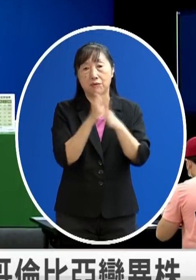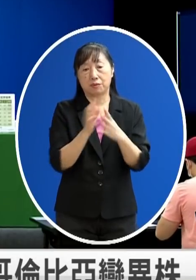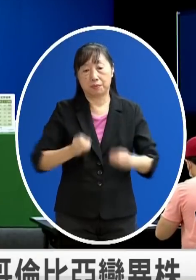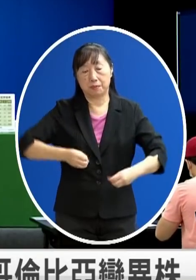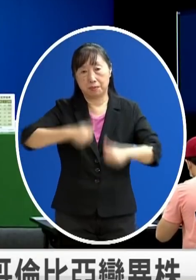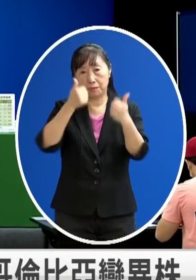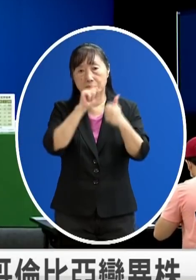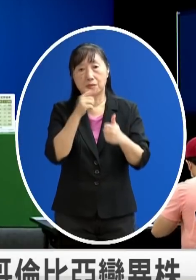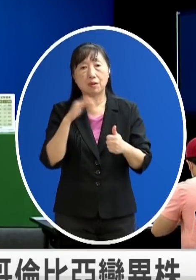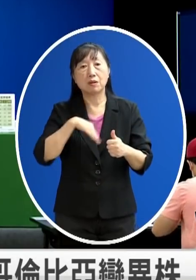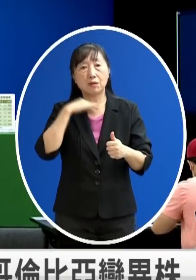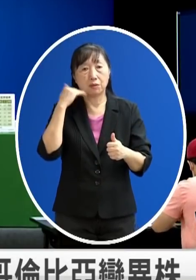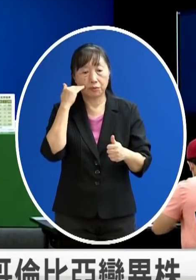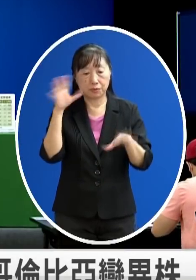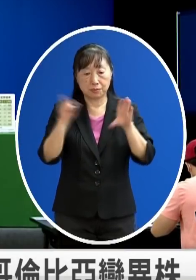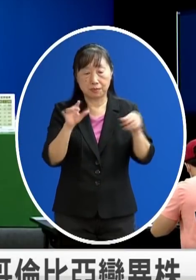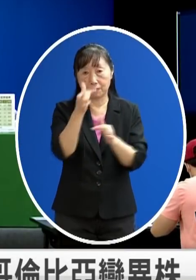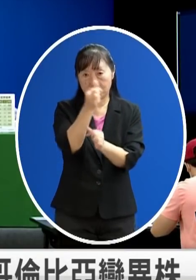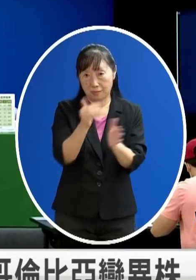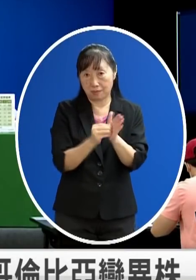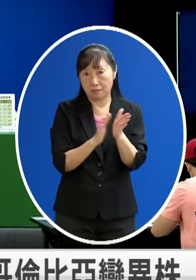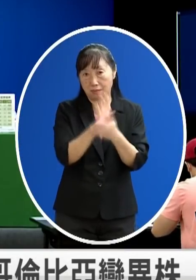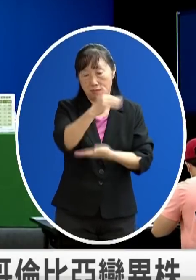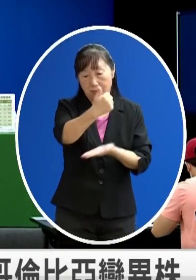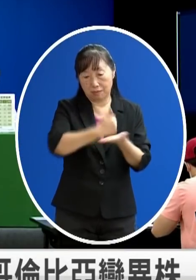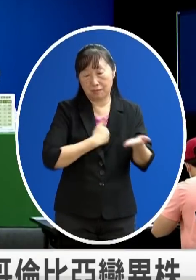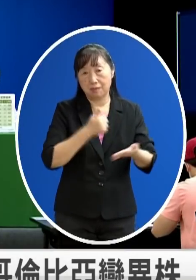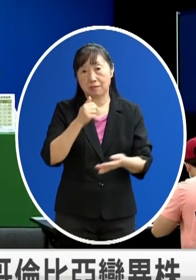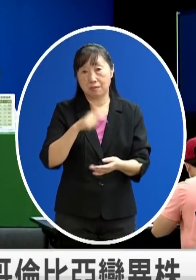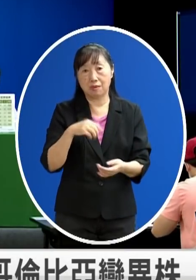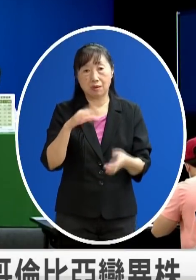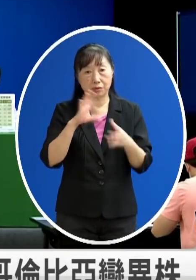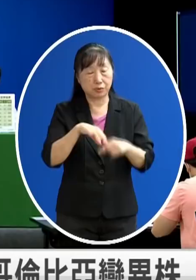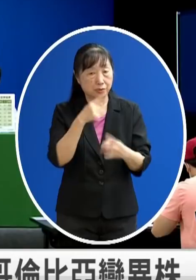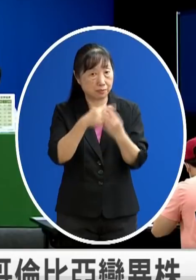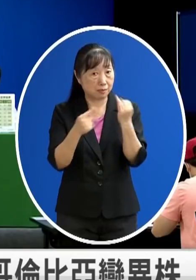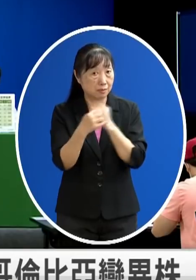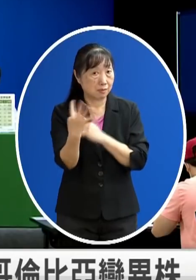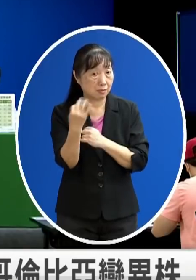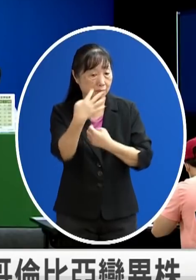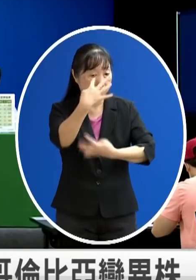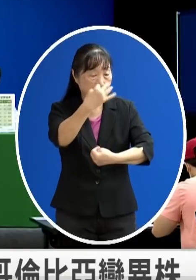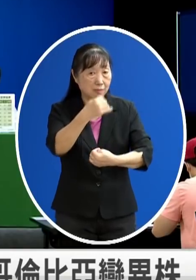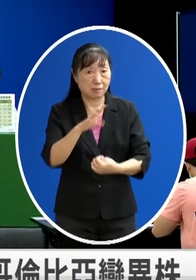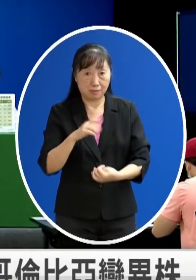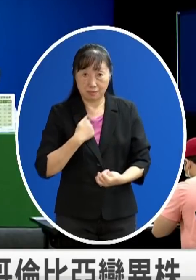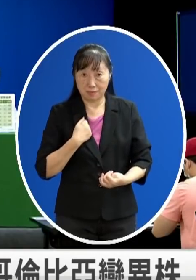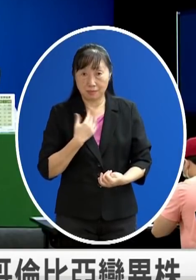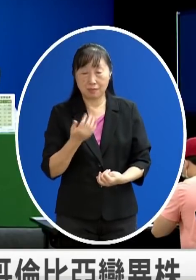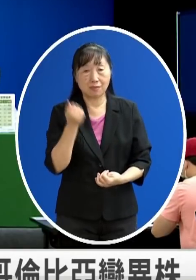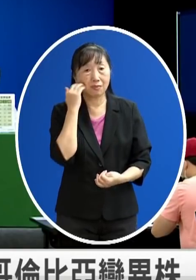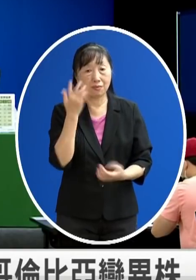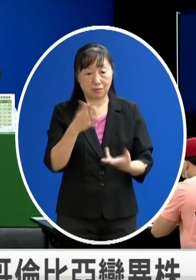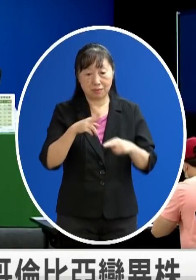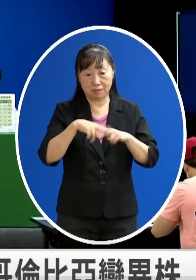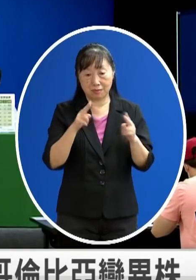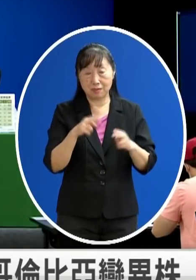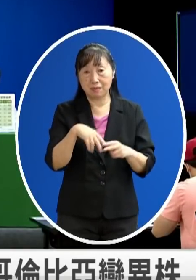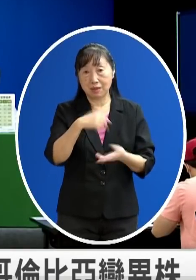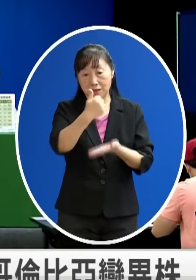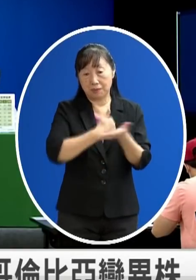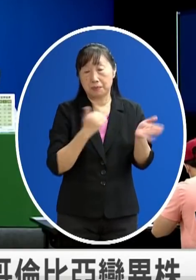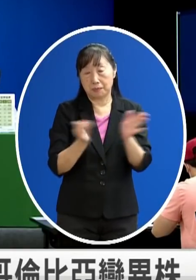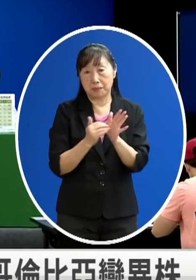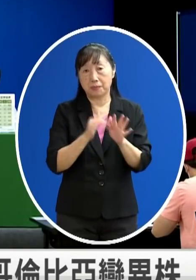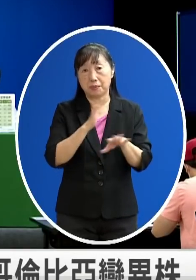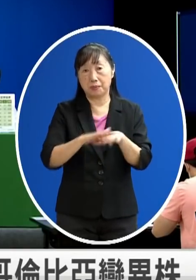苗。那想请问我们是否有掌握到到货的时间，以及预计有多少剂量？那如果到货的话，也会开放混打吗？第二个问题